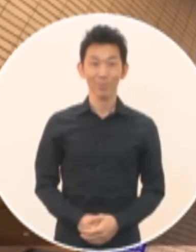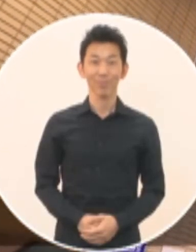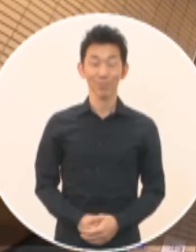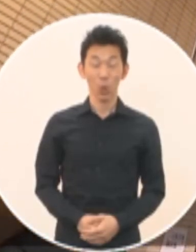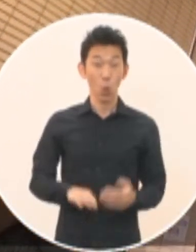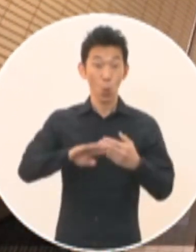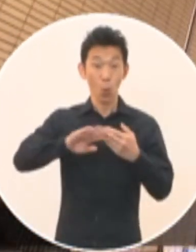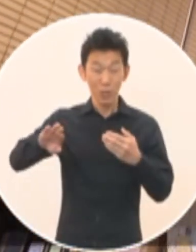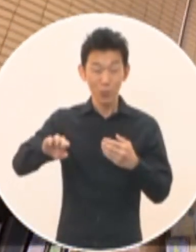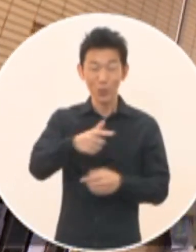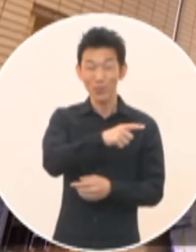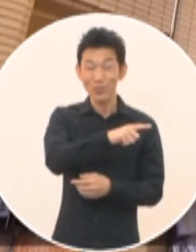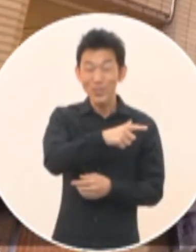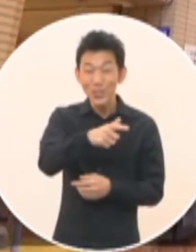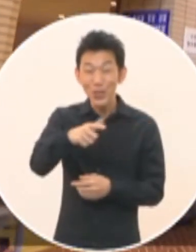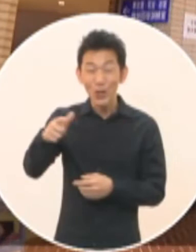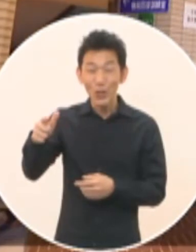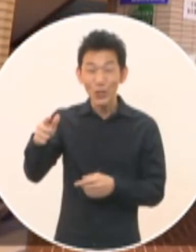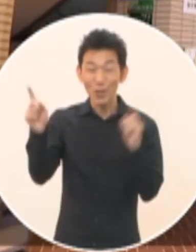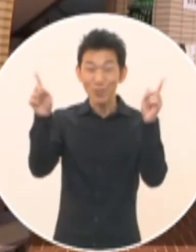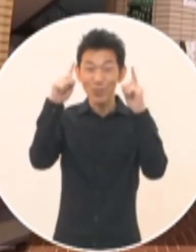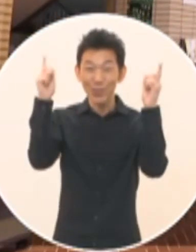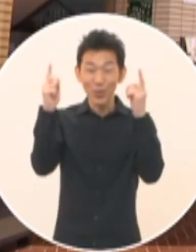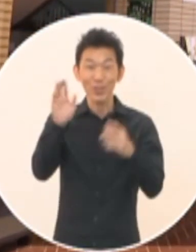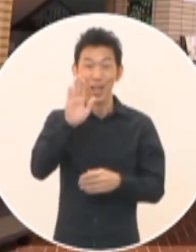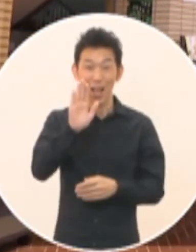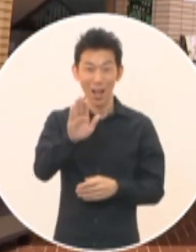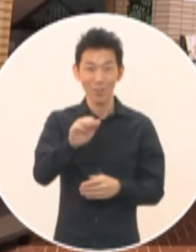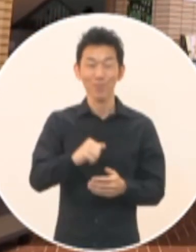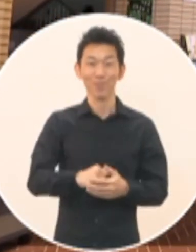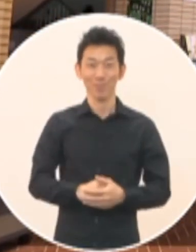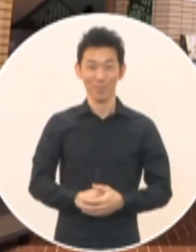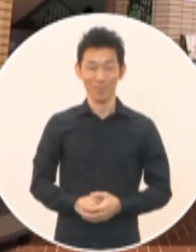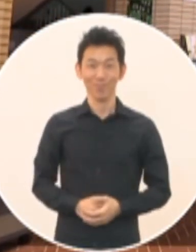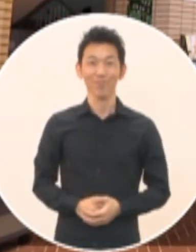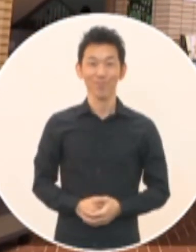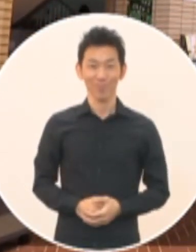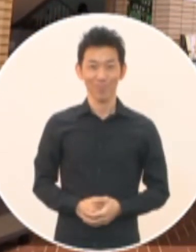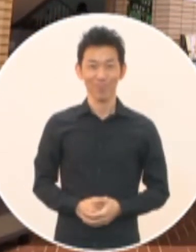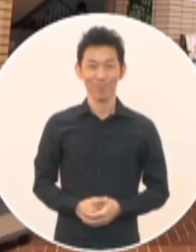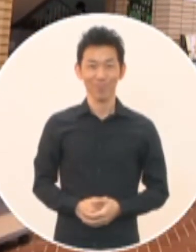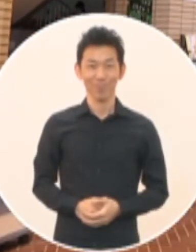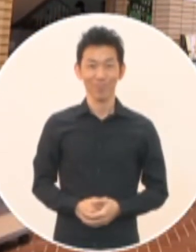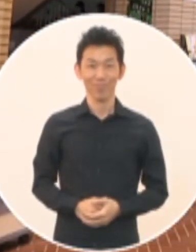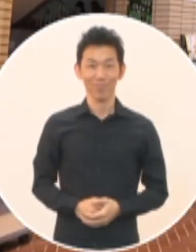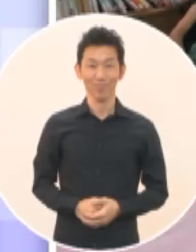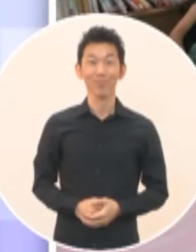その他にもアサケプラザではさまざまな催しを予定しています。